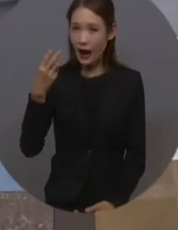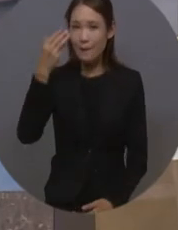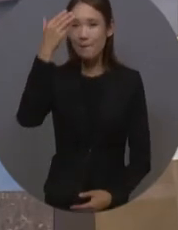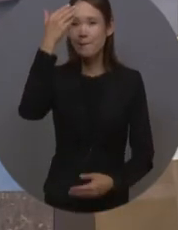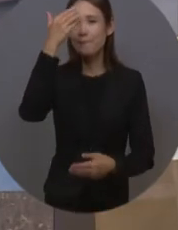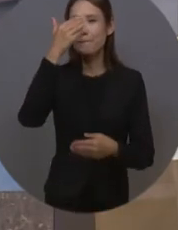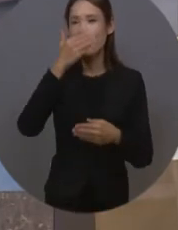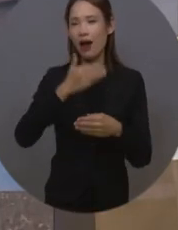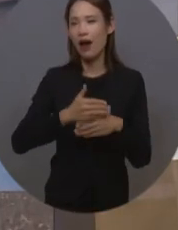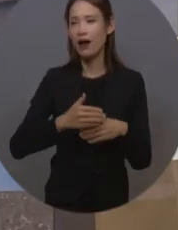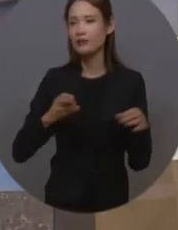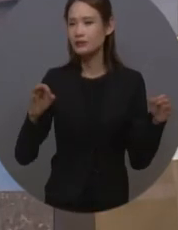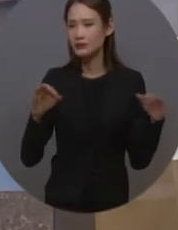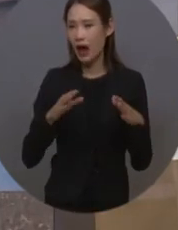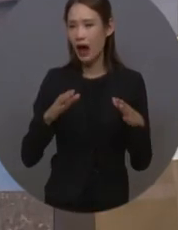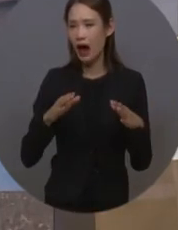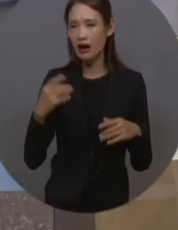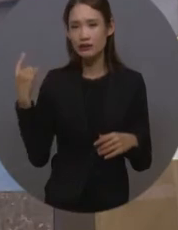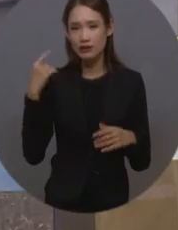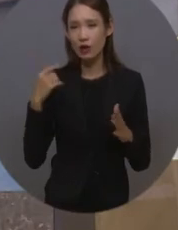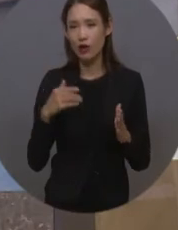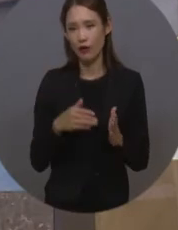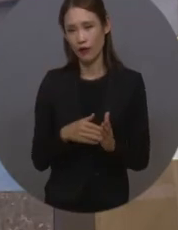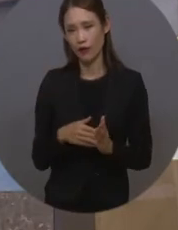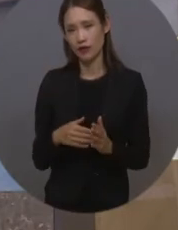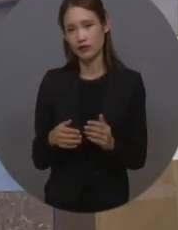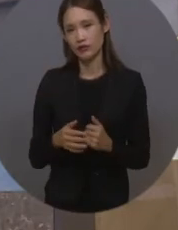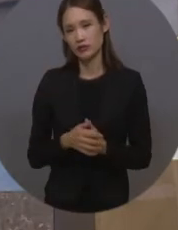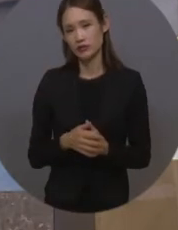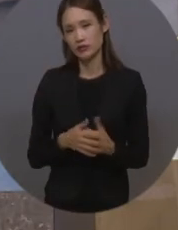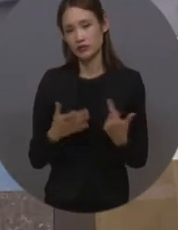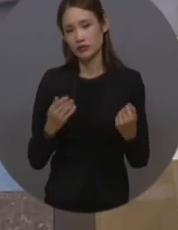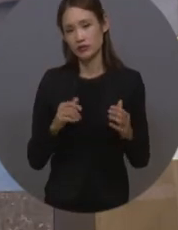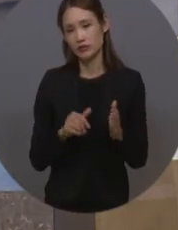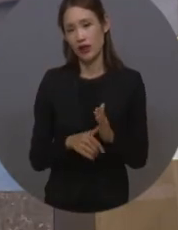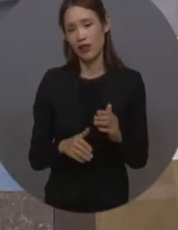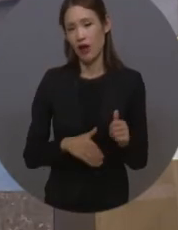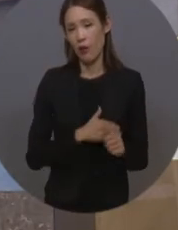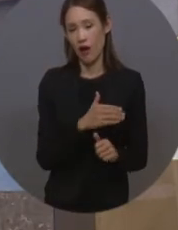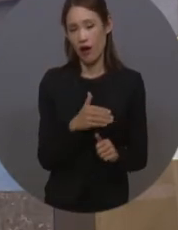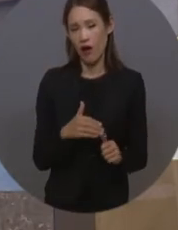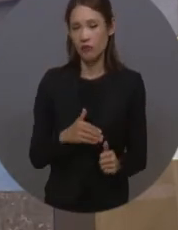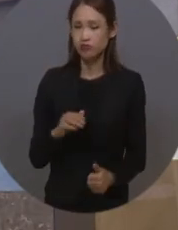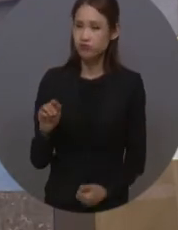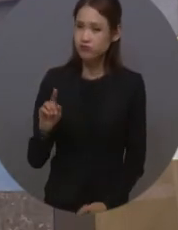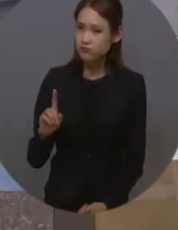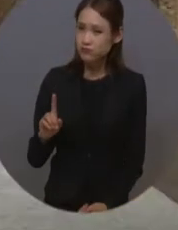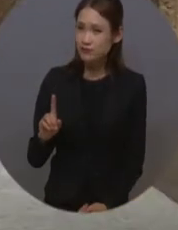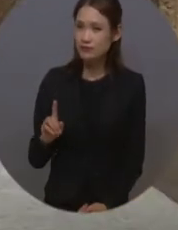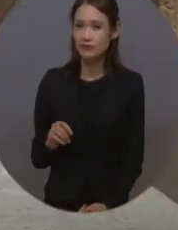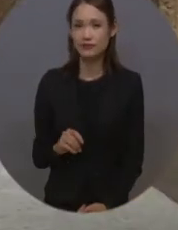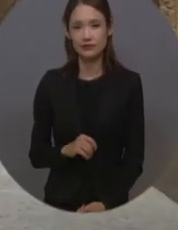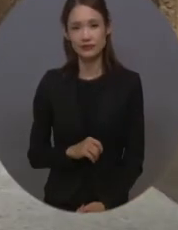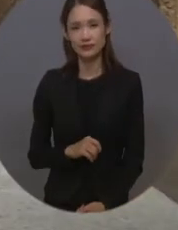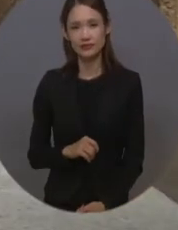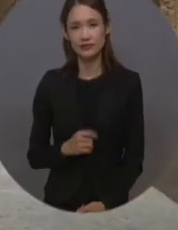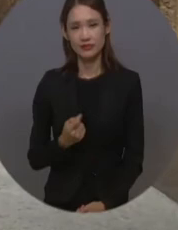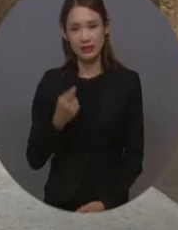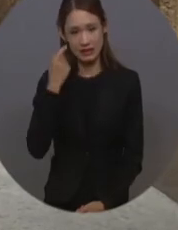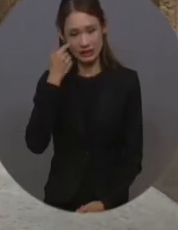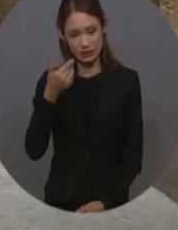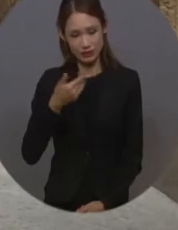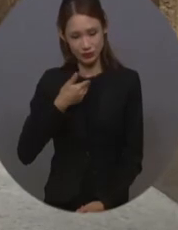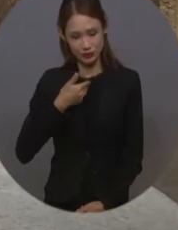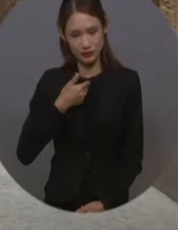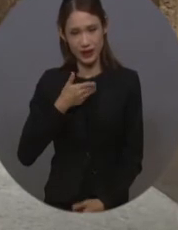잠시 한번 하셨었다라고 말씀해 주셨는데 이때는 좀 어떤 상황이었죠? 어떤 것일까요? 제가 이런 질문을 받을 때마다